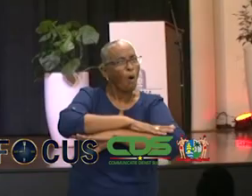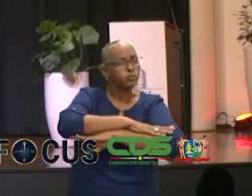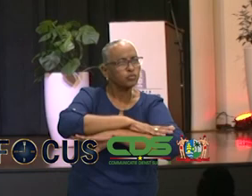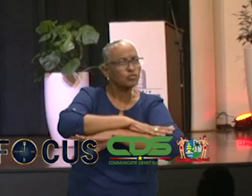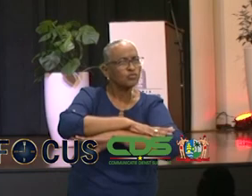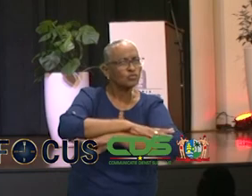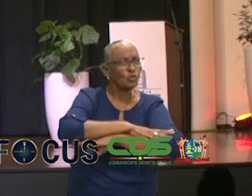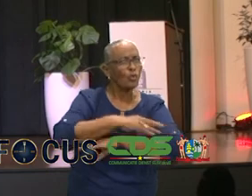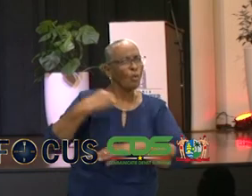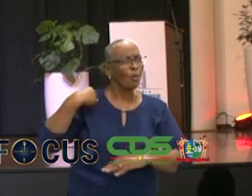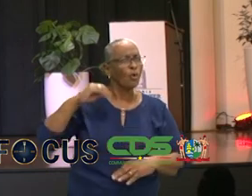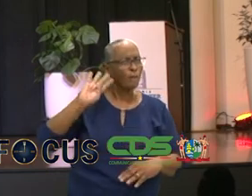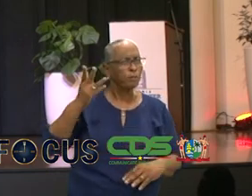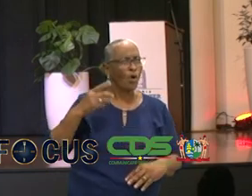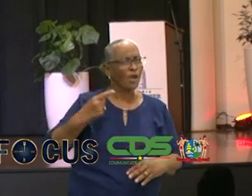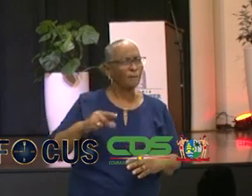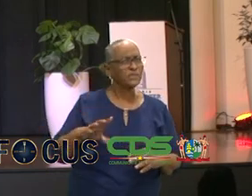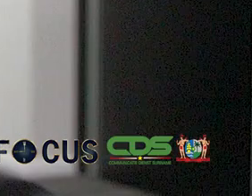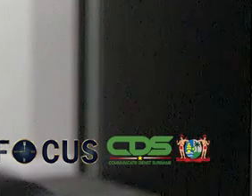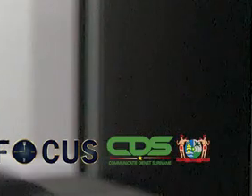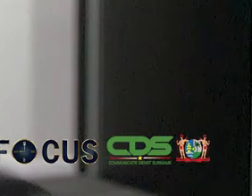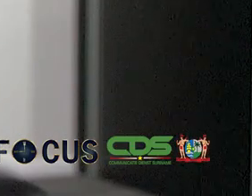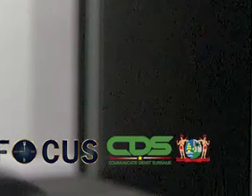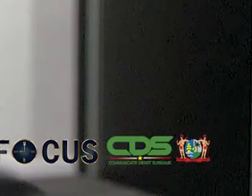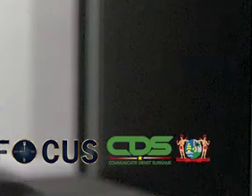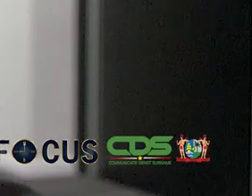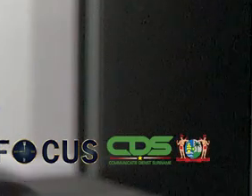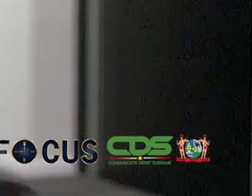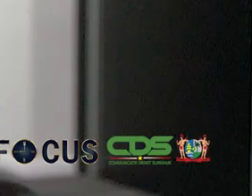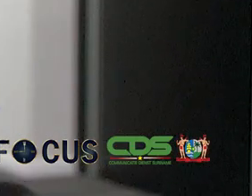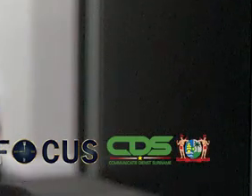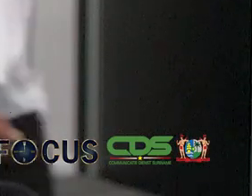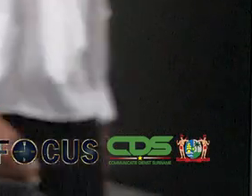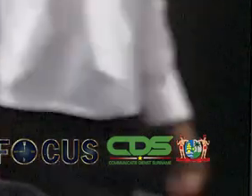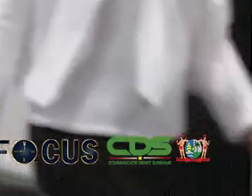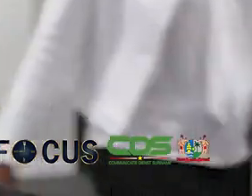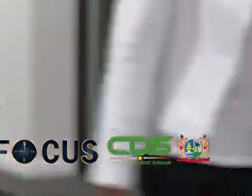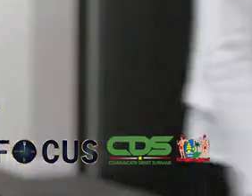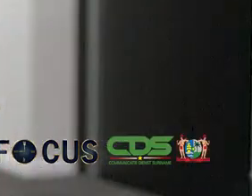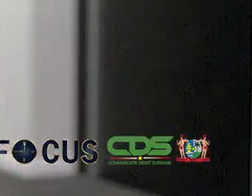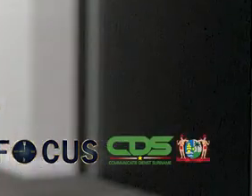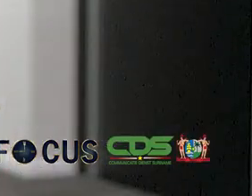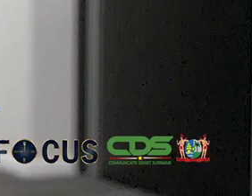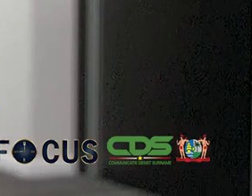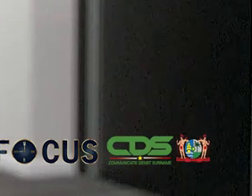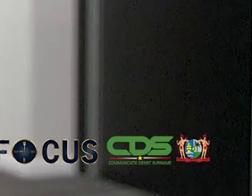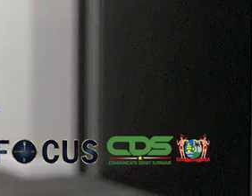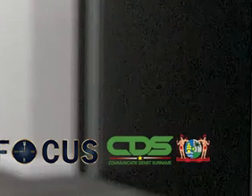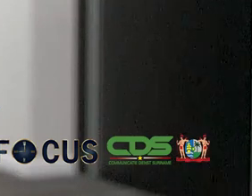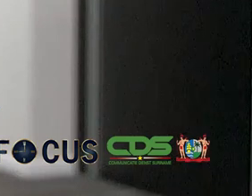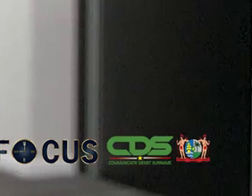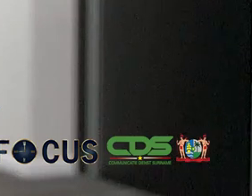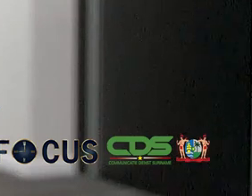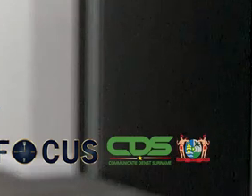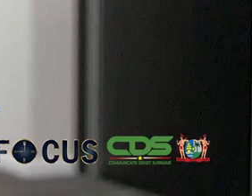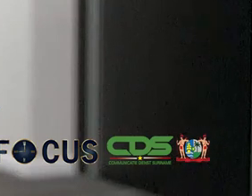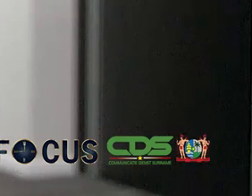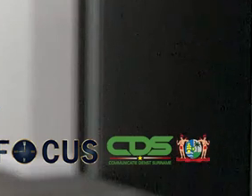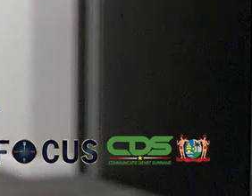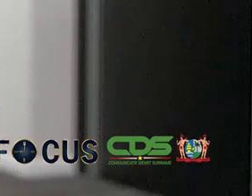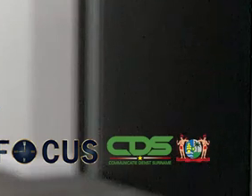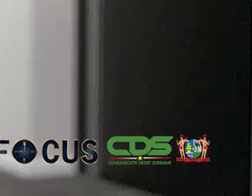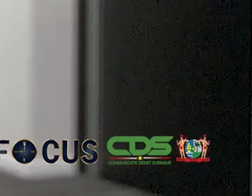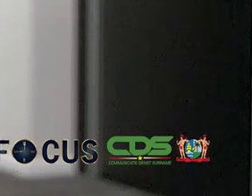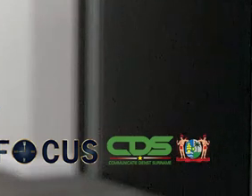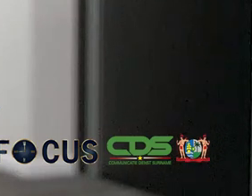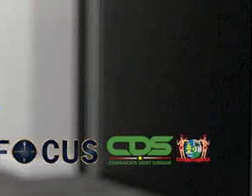wij de informatie niet afstaan. Begrijpt u dat? En door anoniem te blijven, zorgen wij ervoor dat de